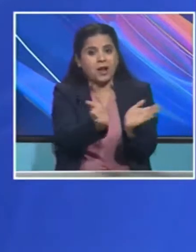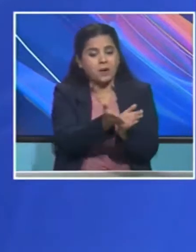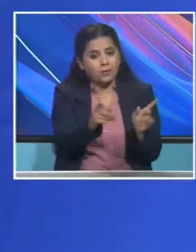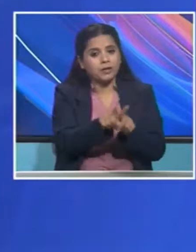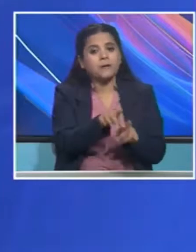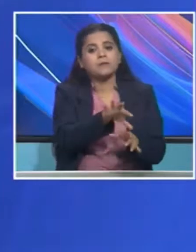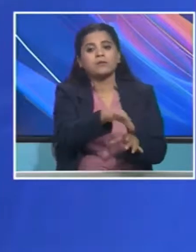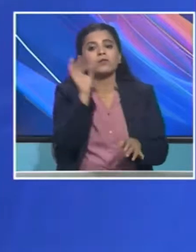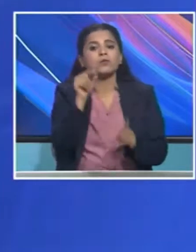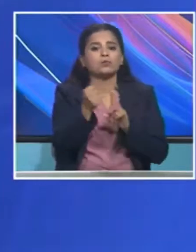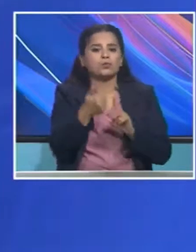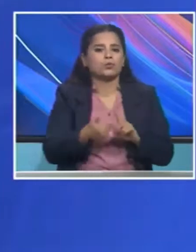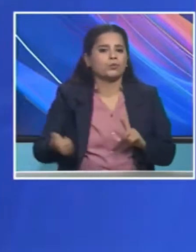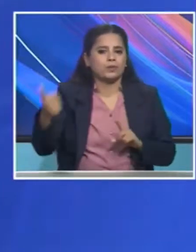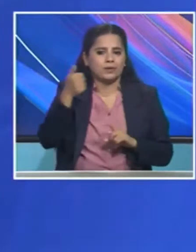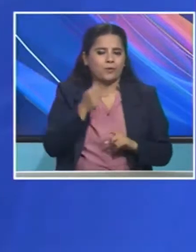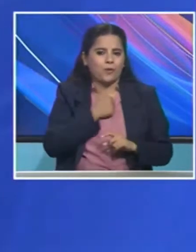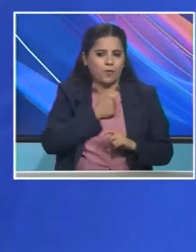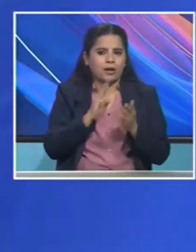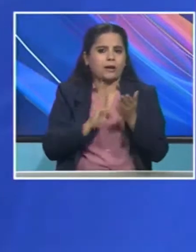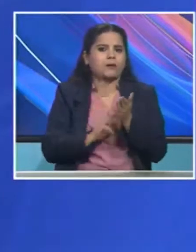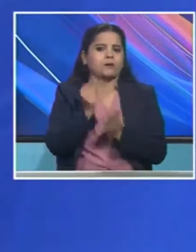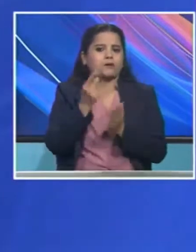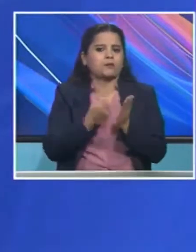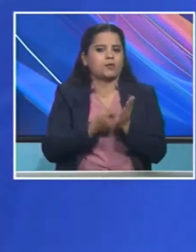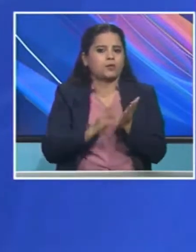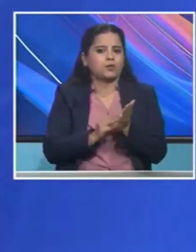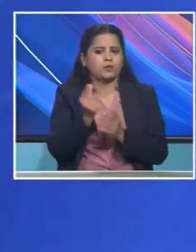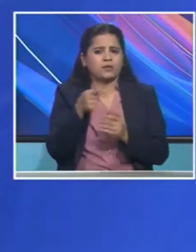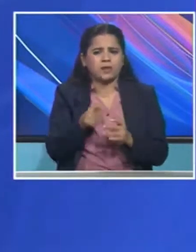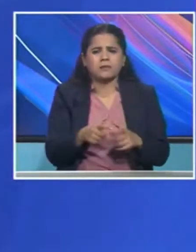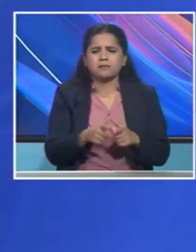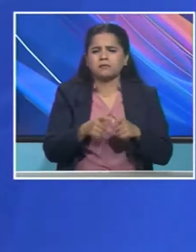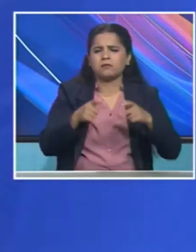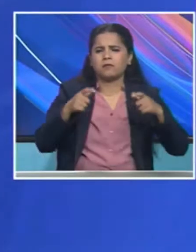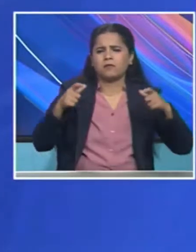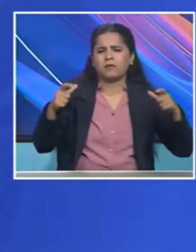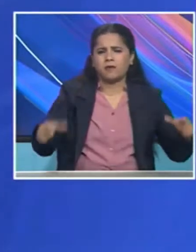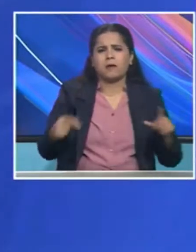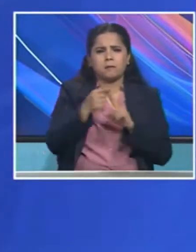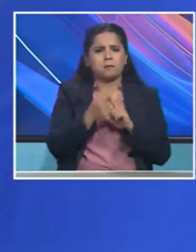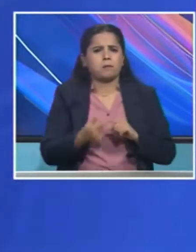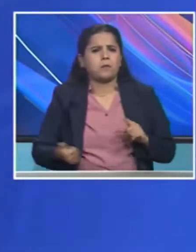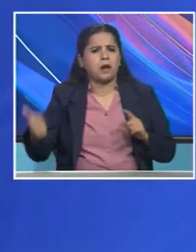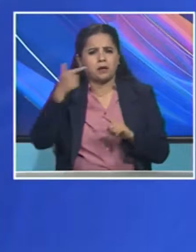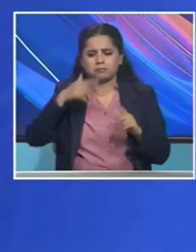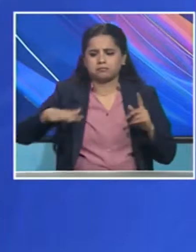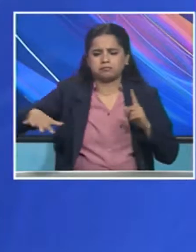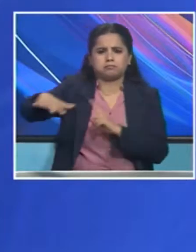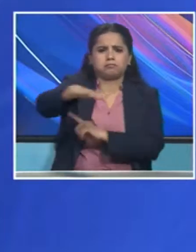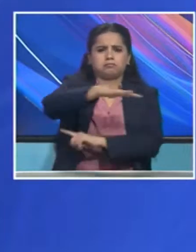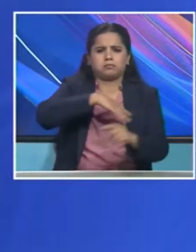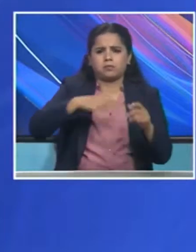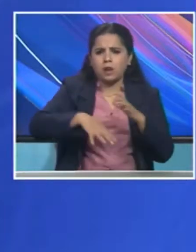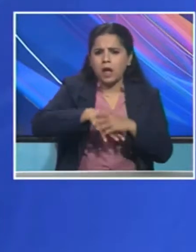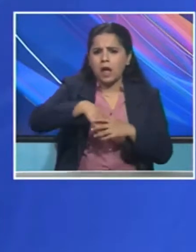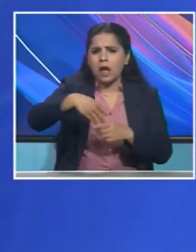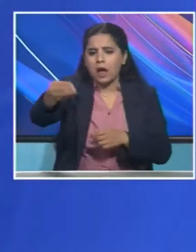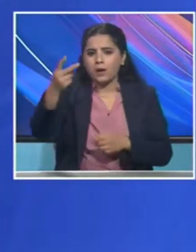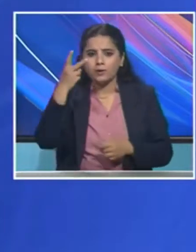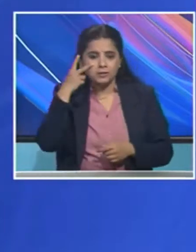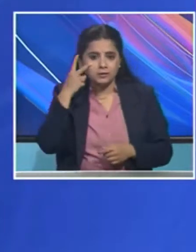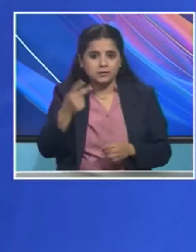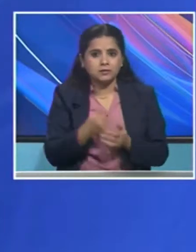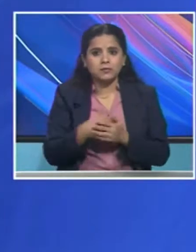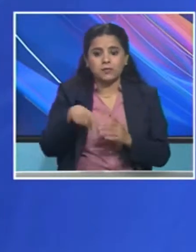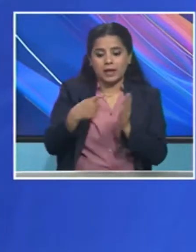श्रीमती द्रौपदी मुर्मू। ये विशाल और भव्य राष्ट्रपति भवन, उसके सामने